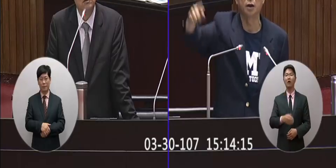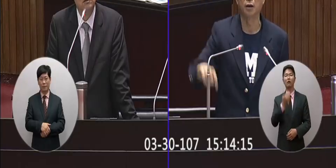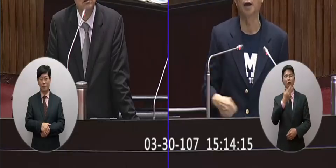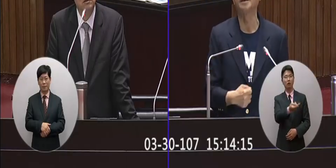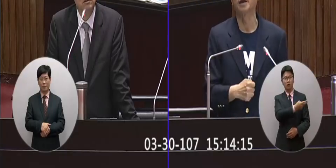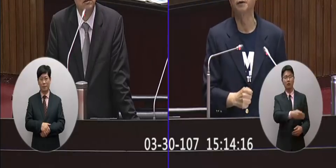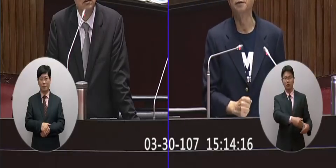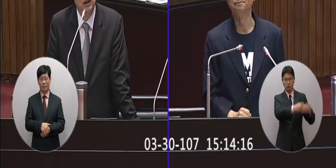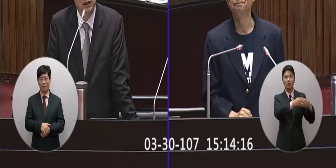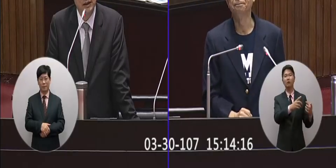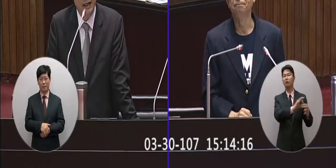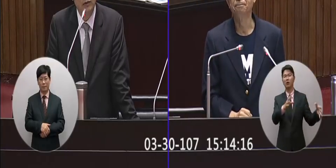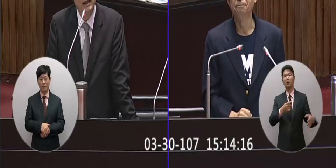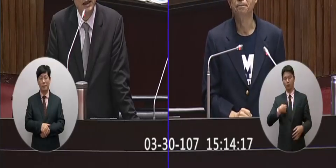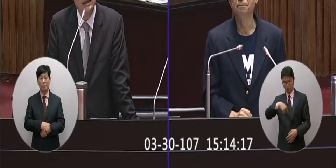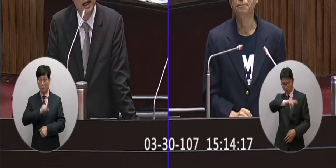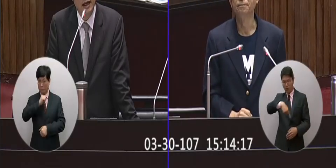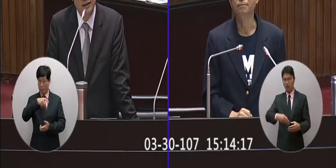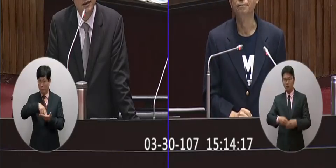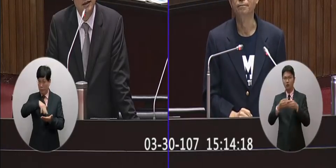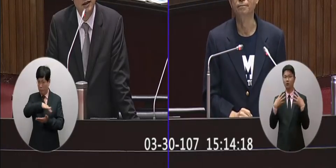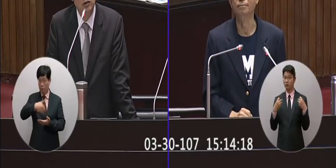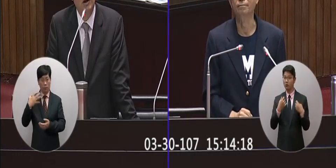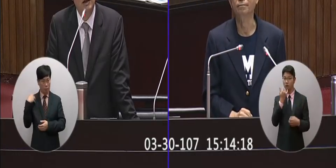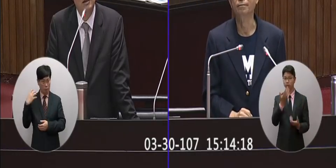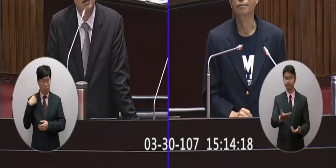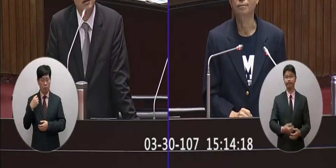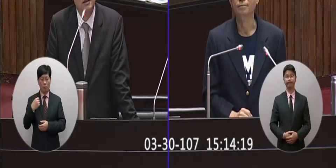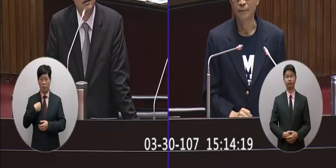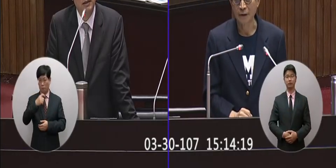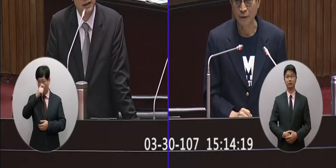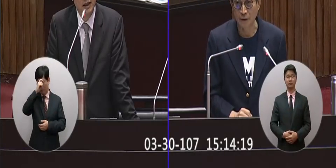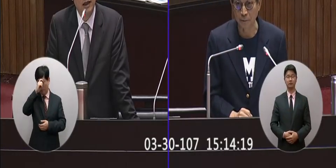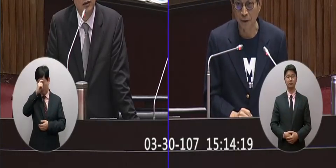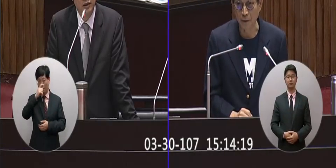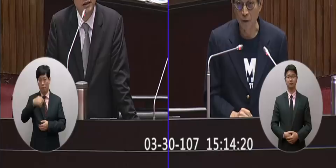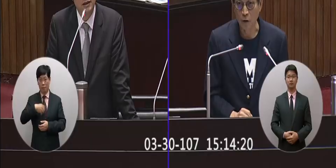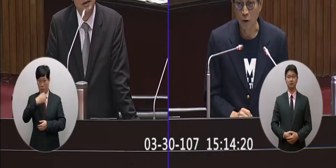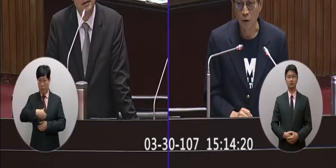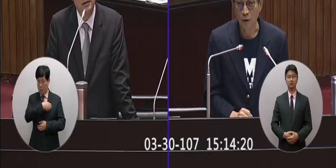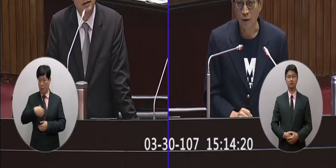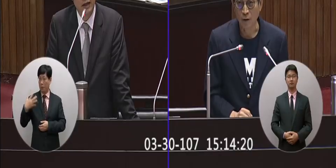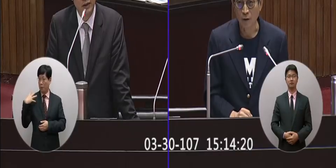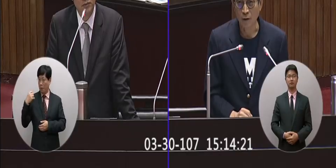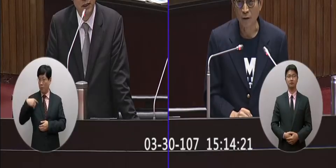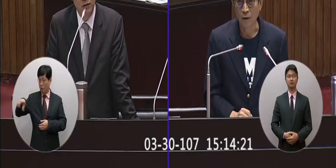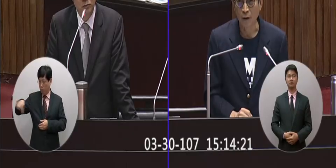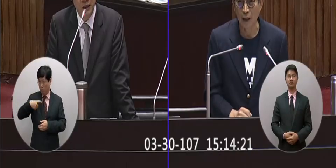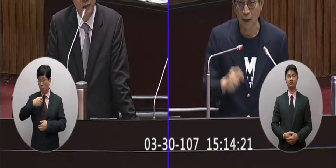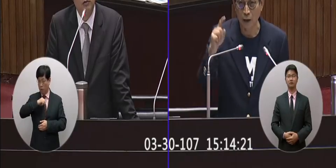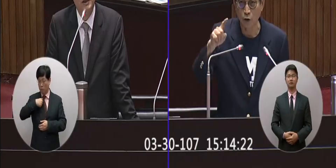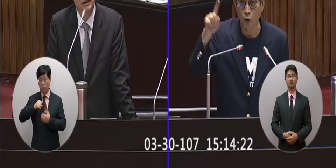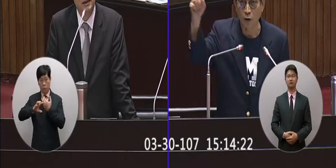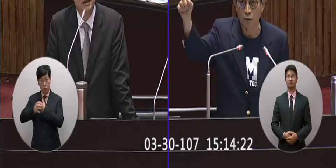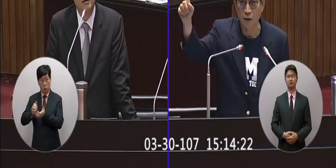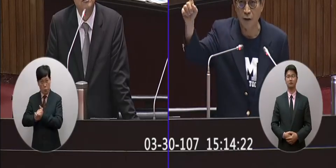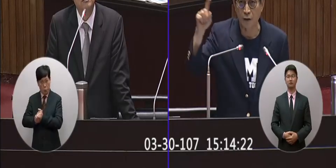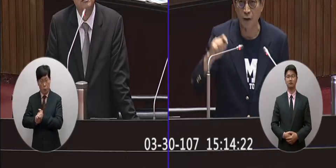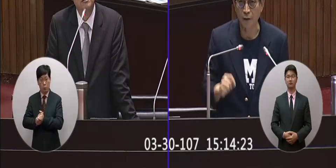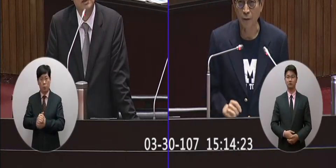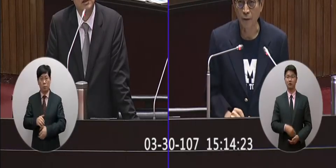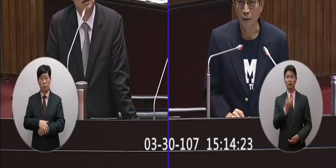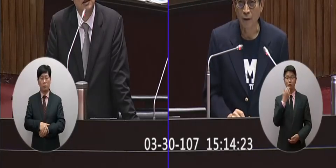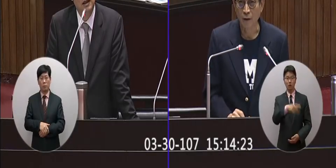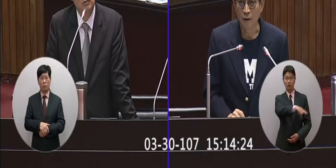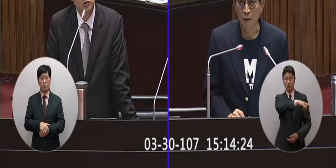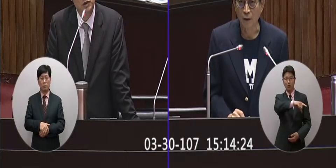建交好一起，安内塞。 台湾的立场还是希望梵蒂冈维持跟台湾的邦交关系。 跟中国大陆建